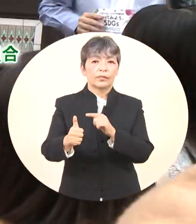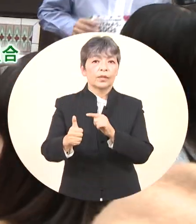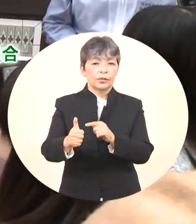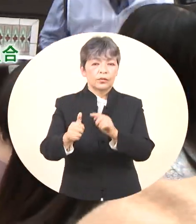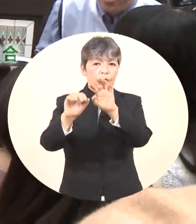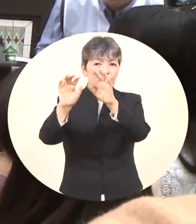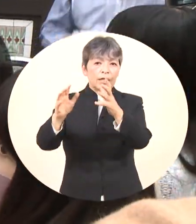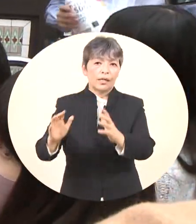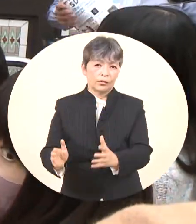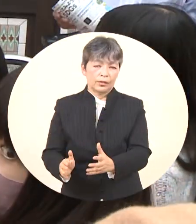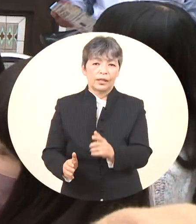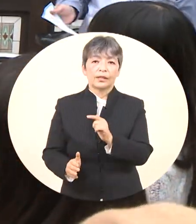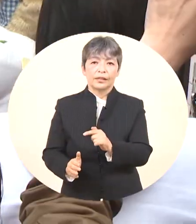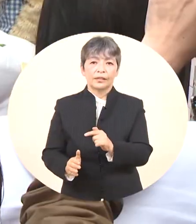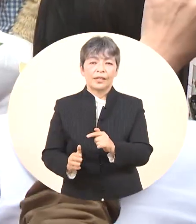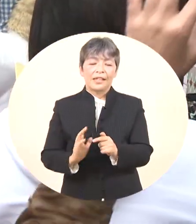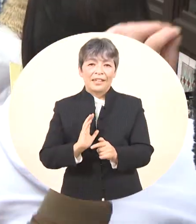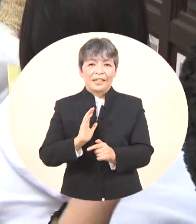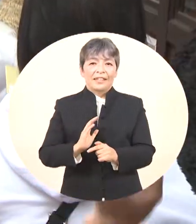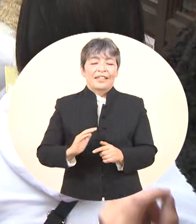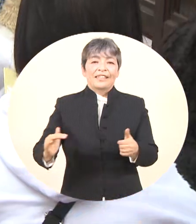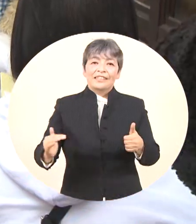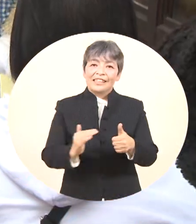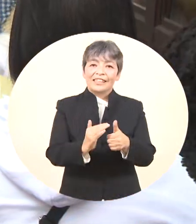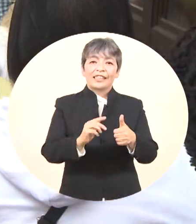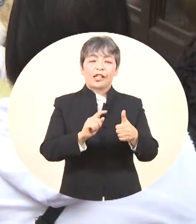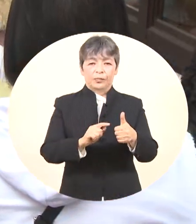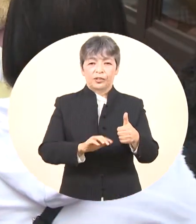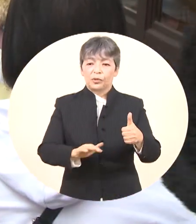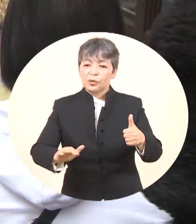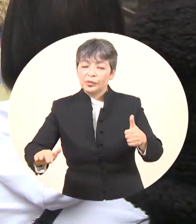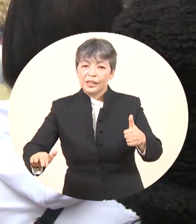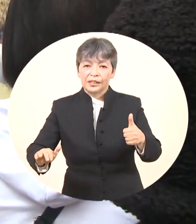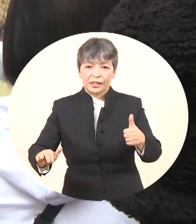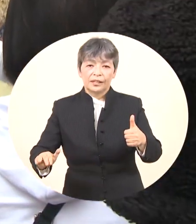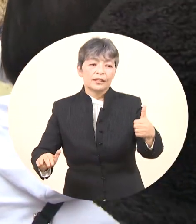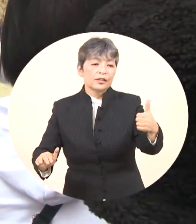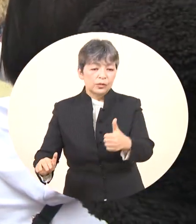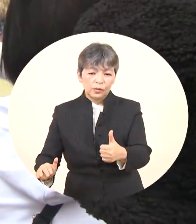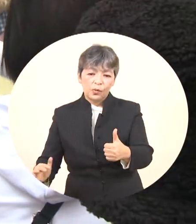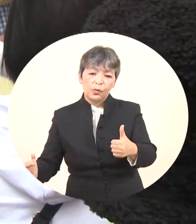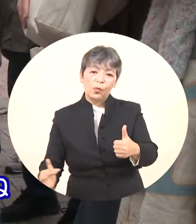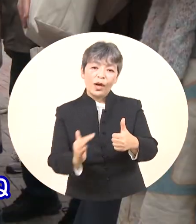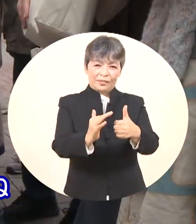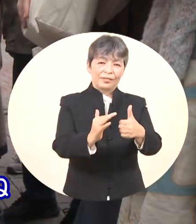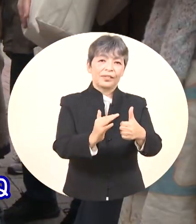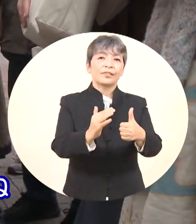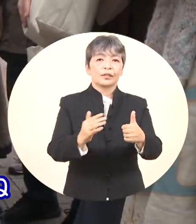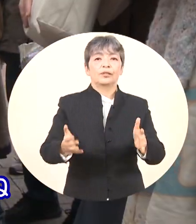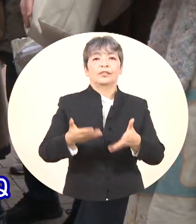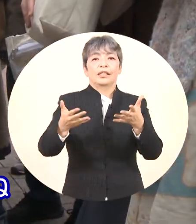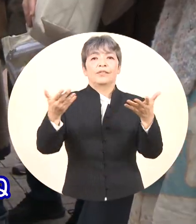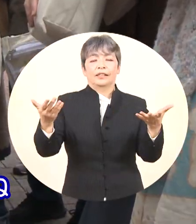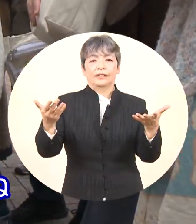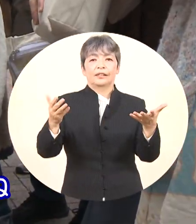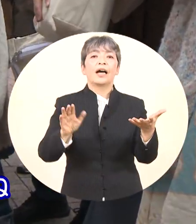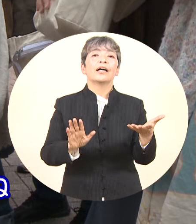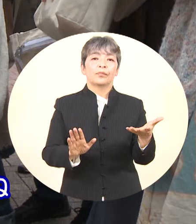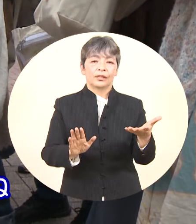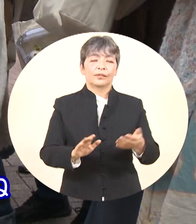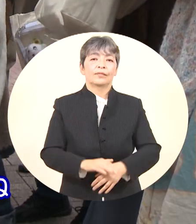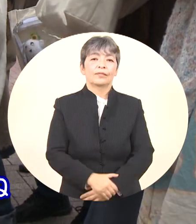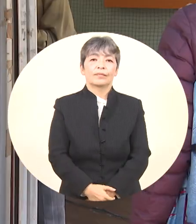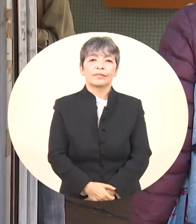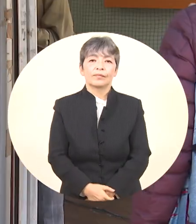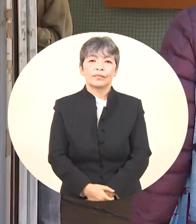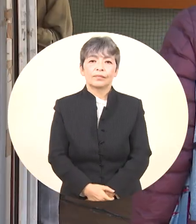か人気があってですね、コータが出てきますと子供さんがわっと寄ってくるとか、そういうような賑やかしにはなってい